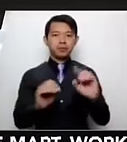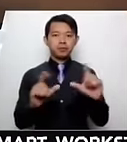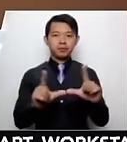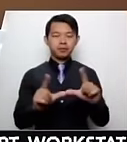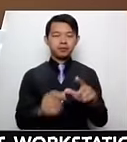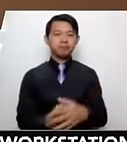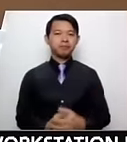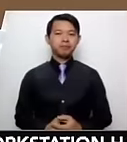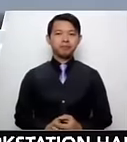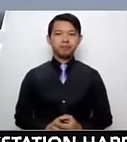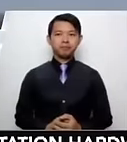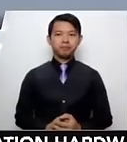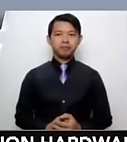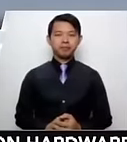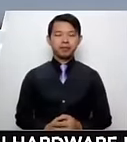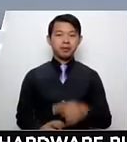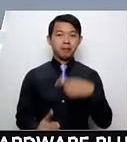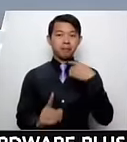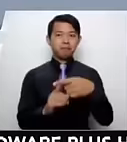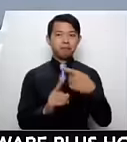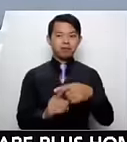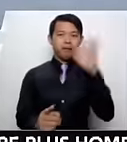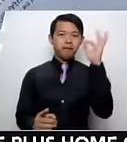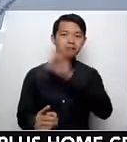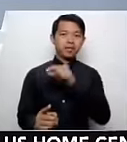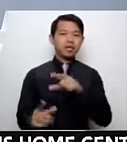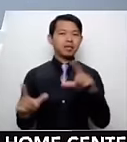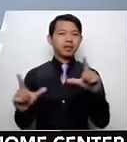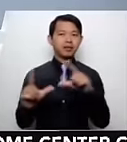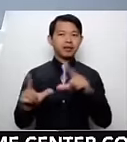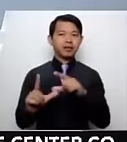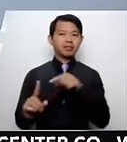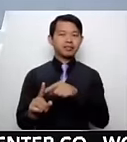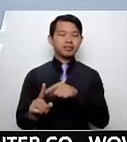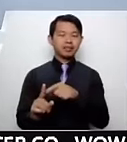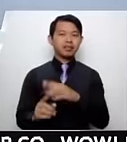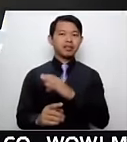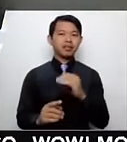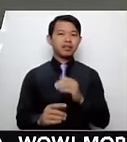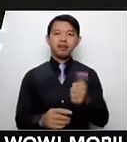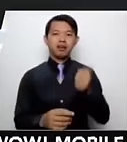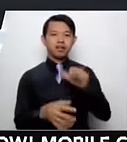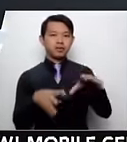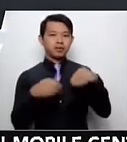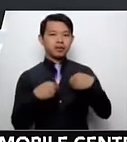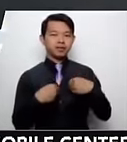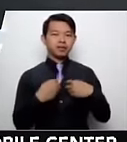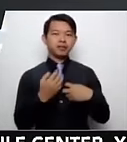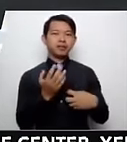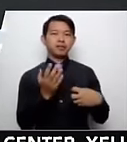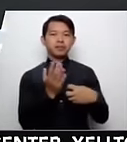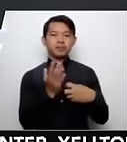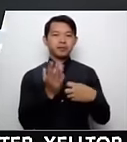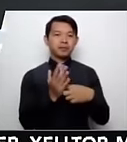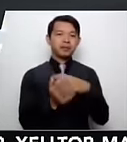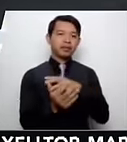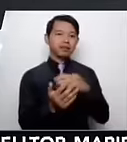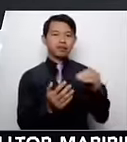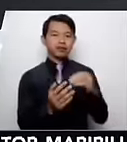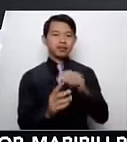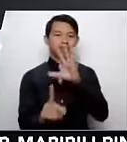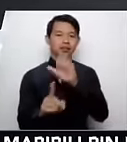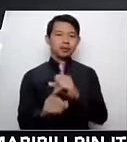nabistong peke rin ang lisensya ng driver at tumanggi pa umano magpatiket at magpa-impound ng sasakyan. Ang may-ari ng van na si alias